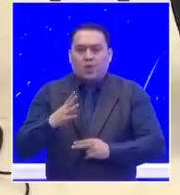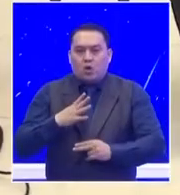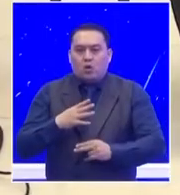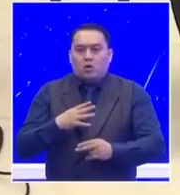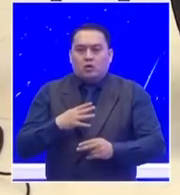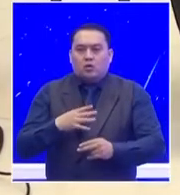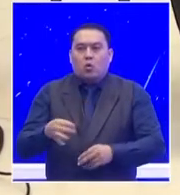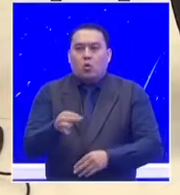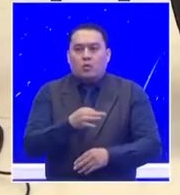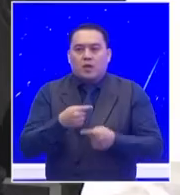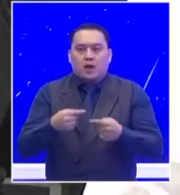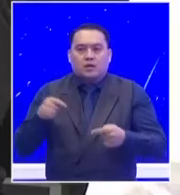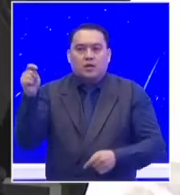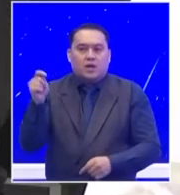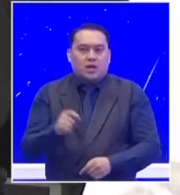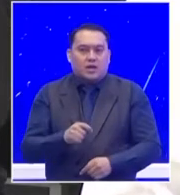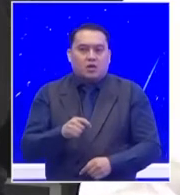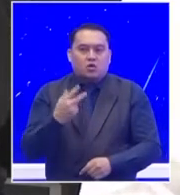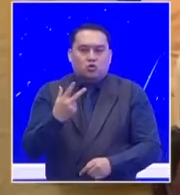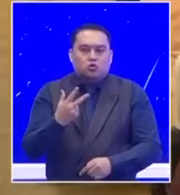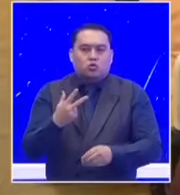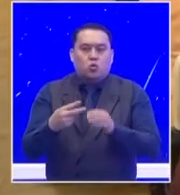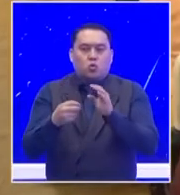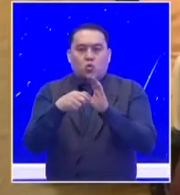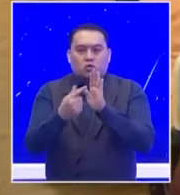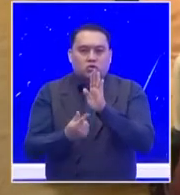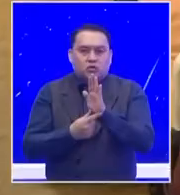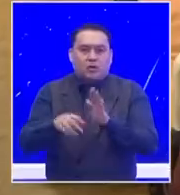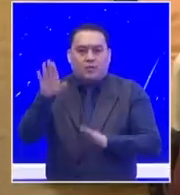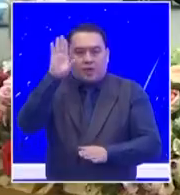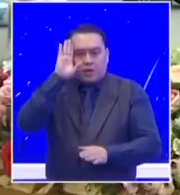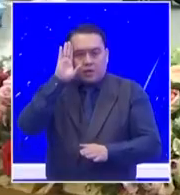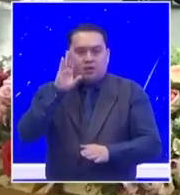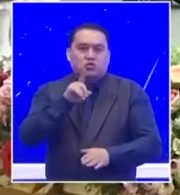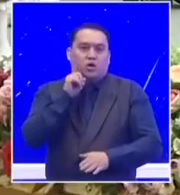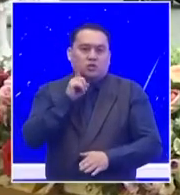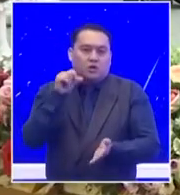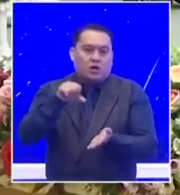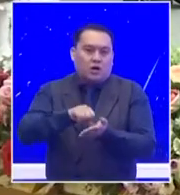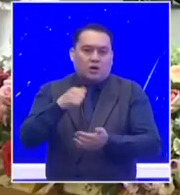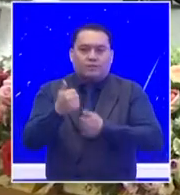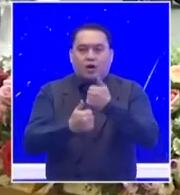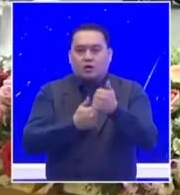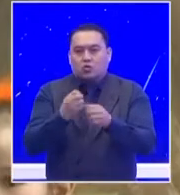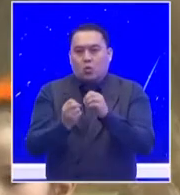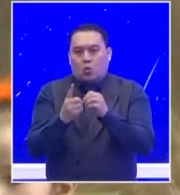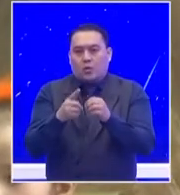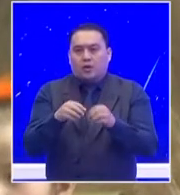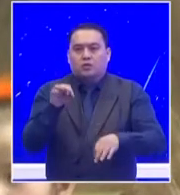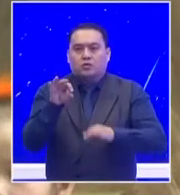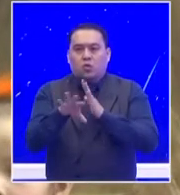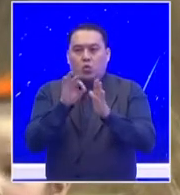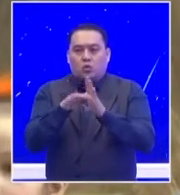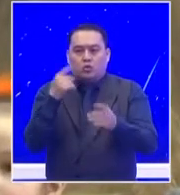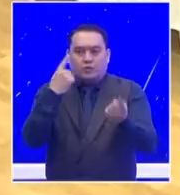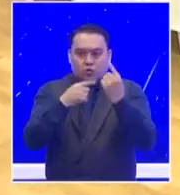Мұнда облыстың әр аймағынан келген 3 пен 17 жас аралығындағы бүлдіршіндер мен жасөспірімдер бақ сынайды. 11 аталым бойынша